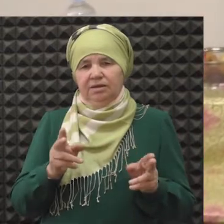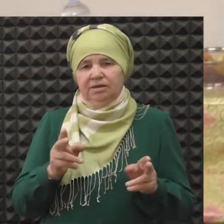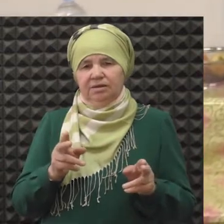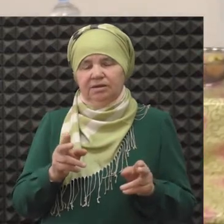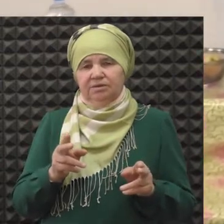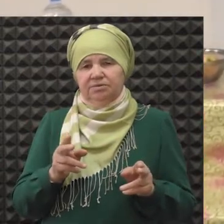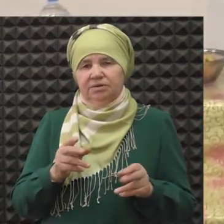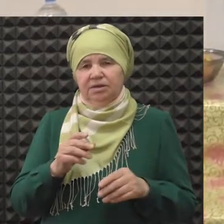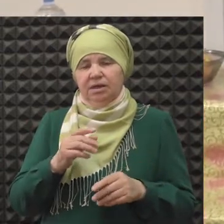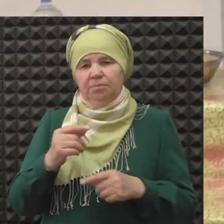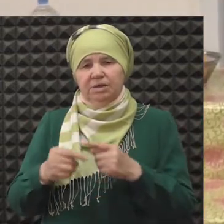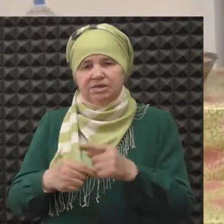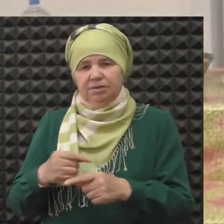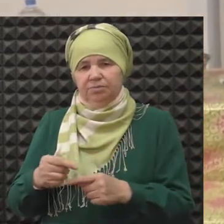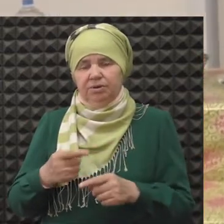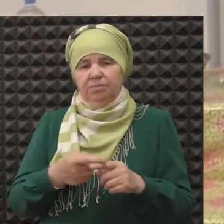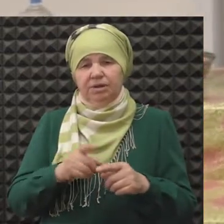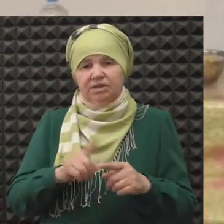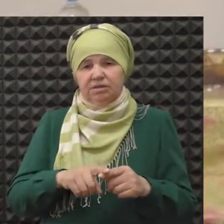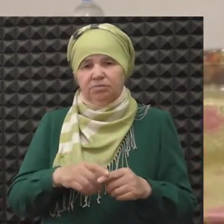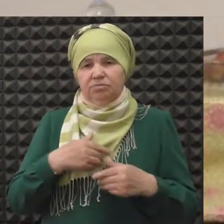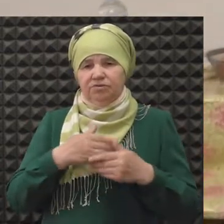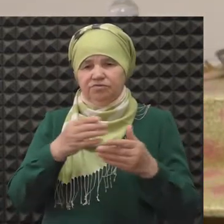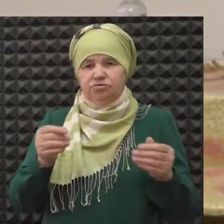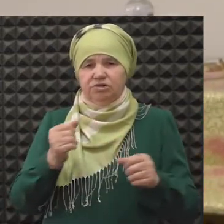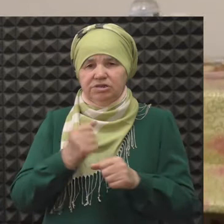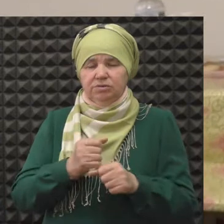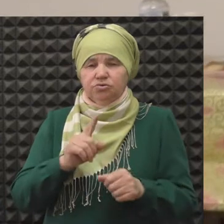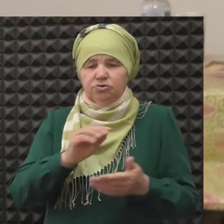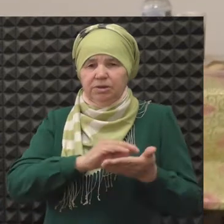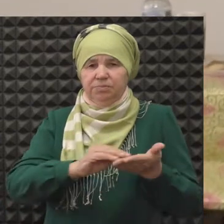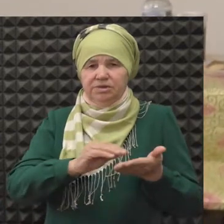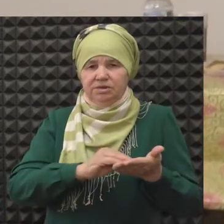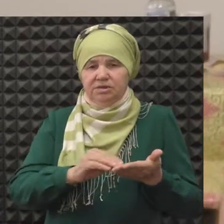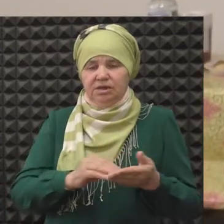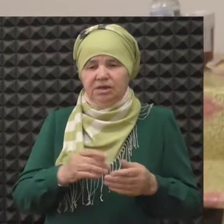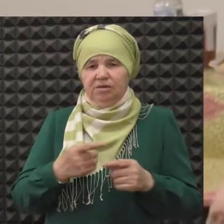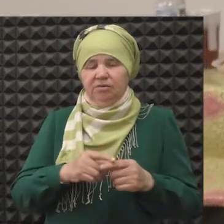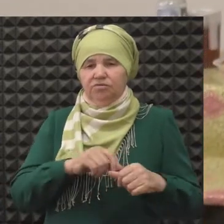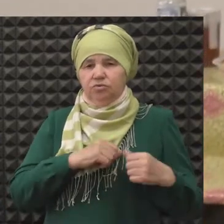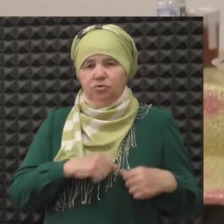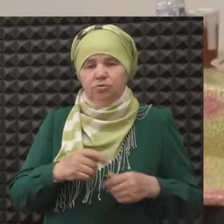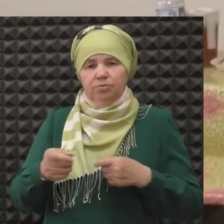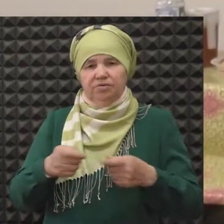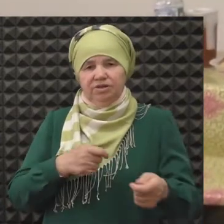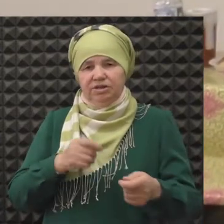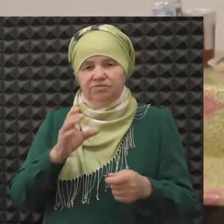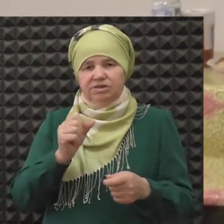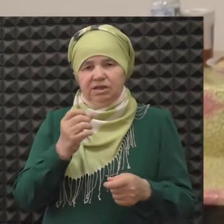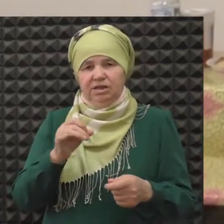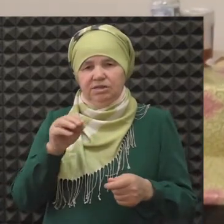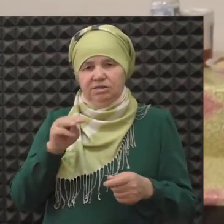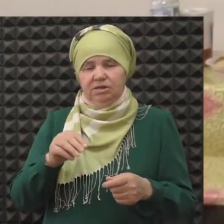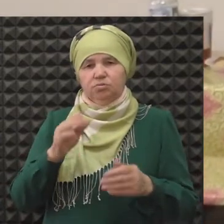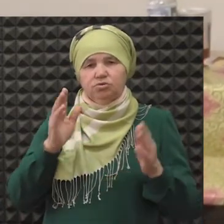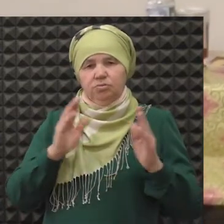вот этот масхаба, поэтому мы все делаем то, что написано в сайте духовного управления